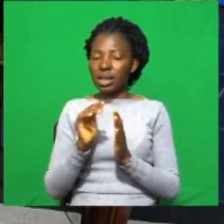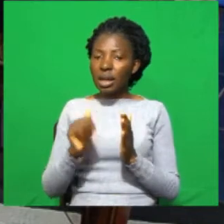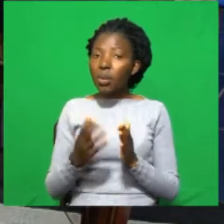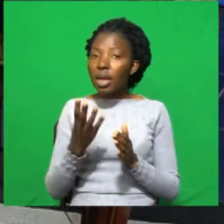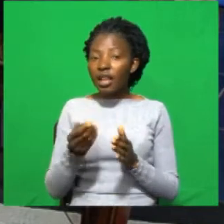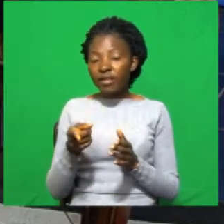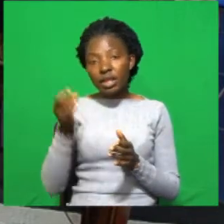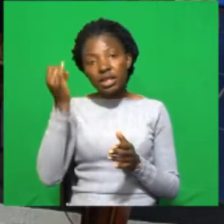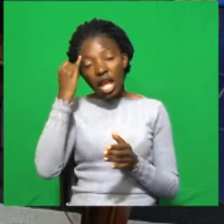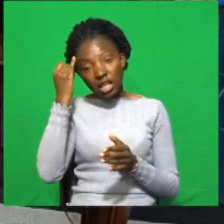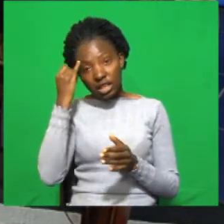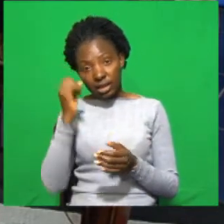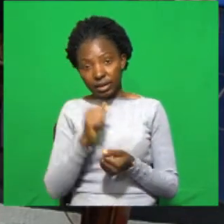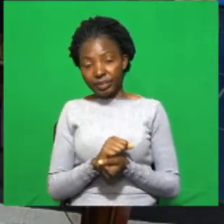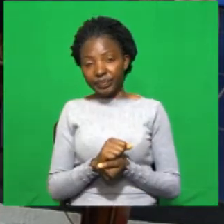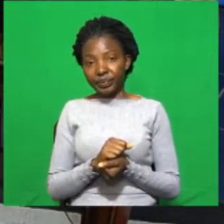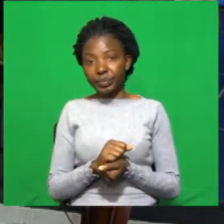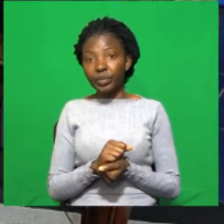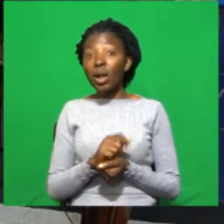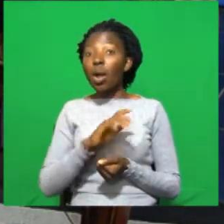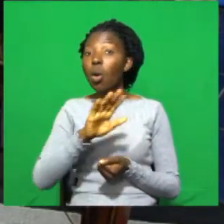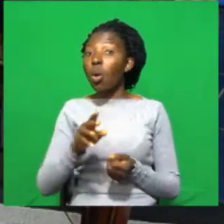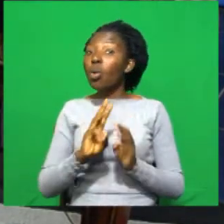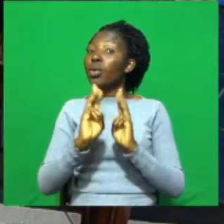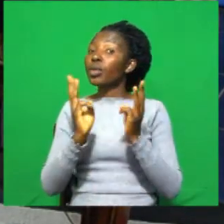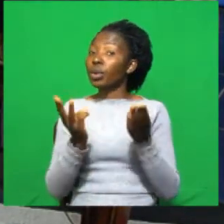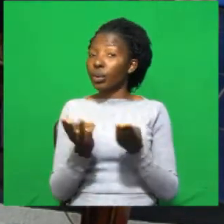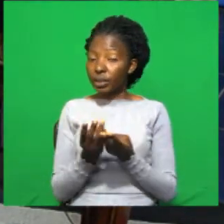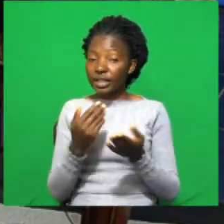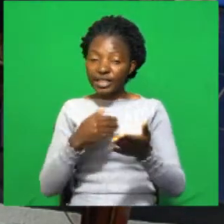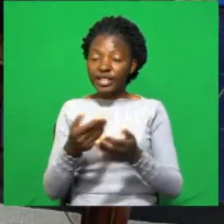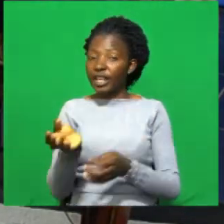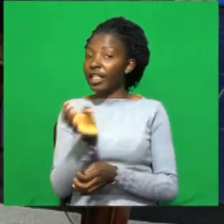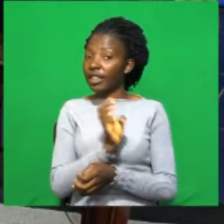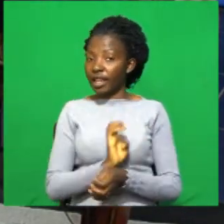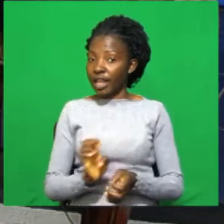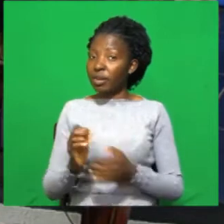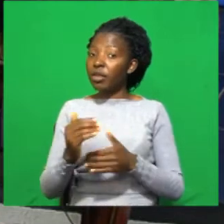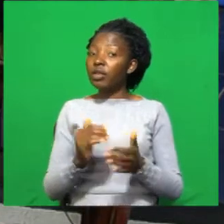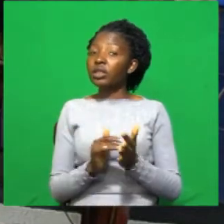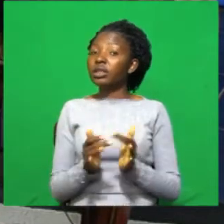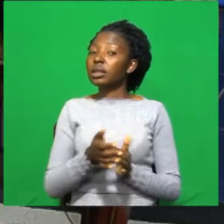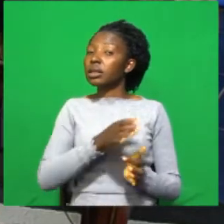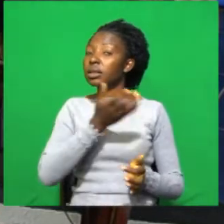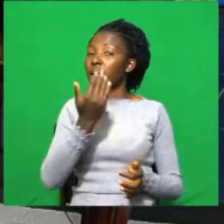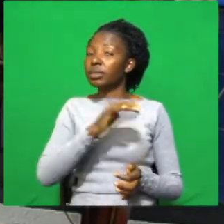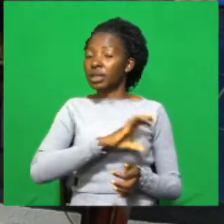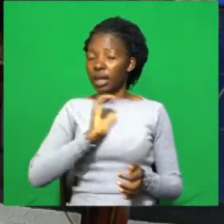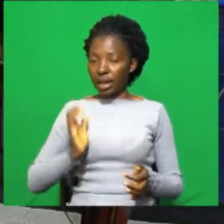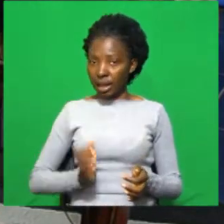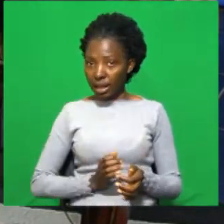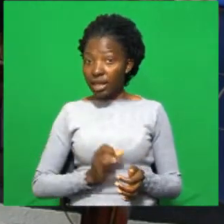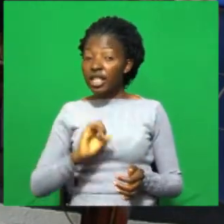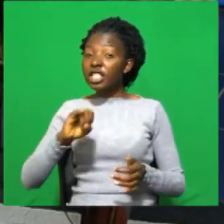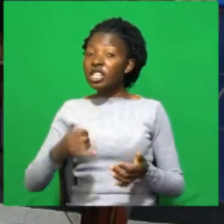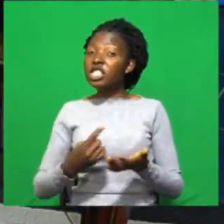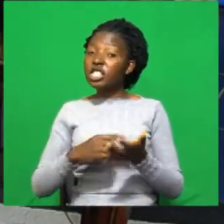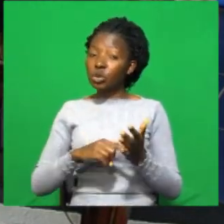pfungwa imfundisi yekuti nyika yaakunoguma, temberi yekuJerusarema ichavakwa